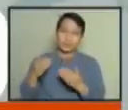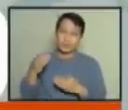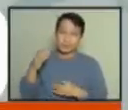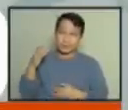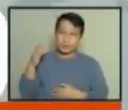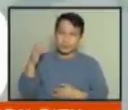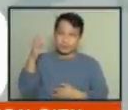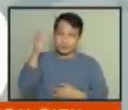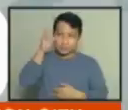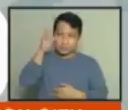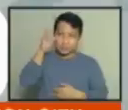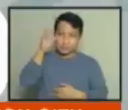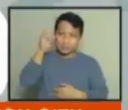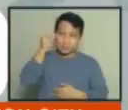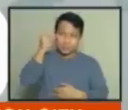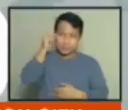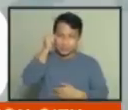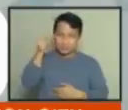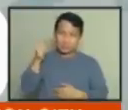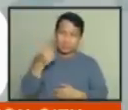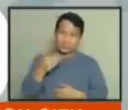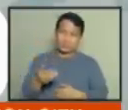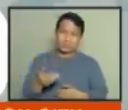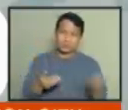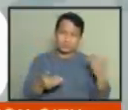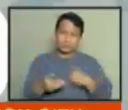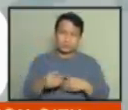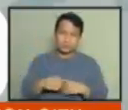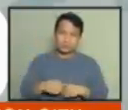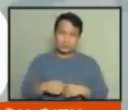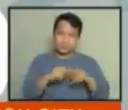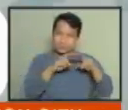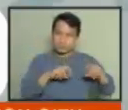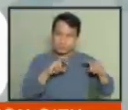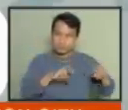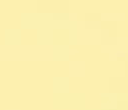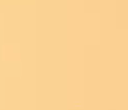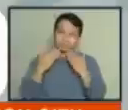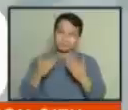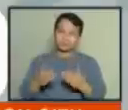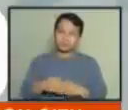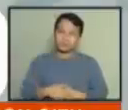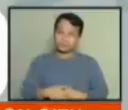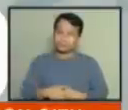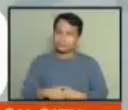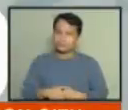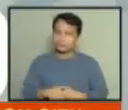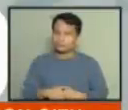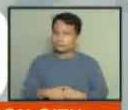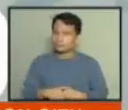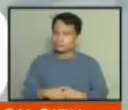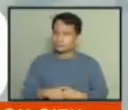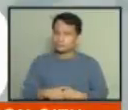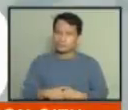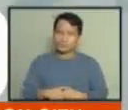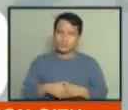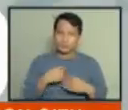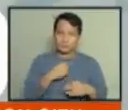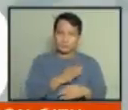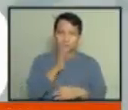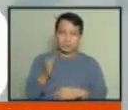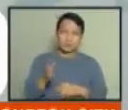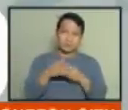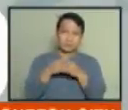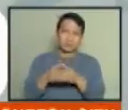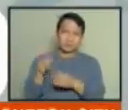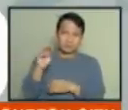Colonel Santos. Ha? Maraming salamat din po. Yes thank sir. Impisigan po namin yan sir. Impisigan po namin. Thank you po Colonel. Ma'am Rebecca. Yes po. Sige po. Darating po